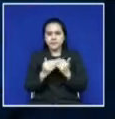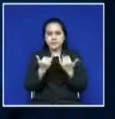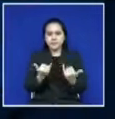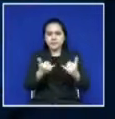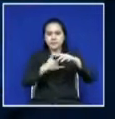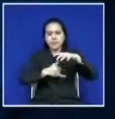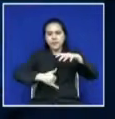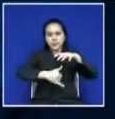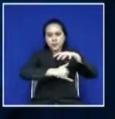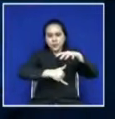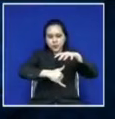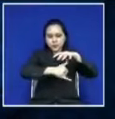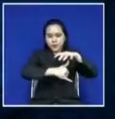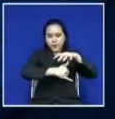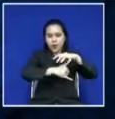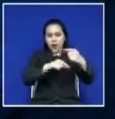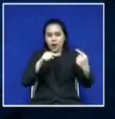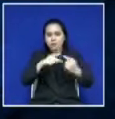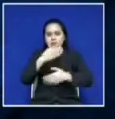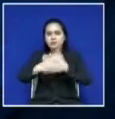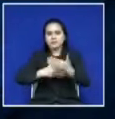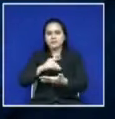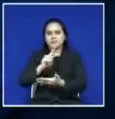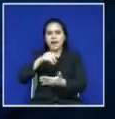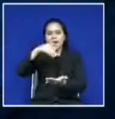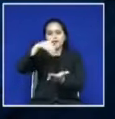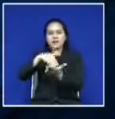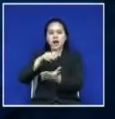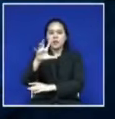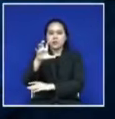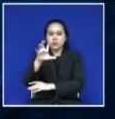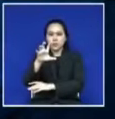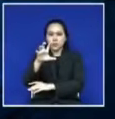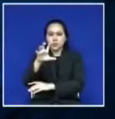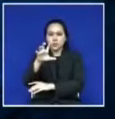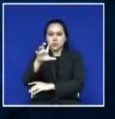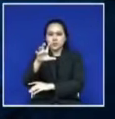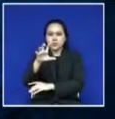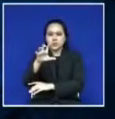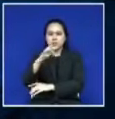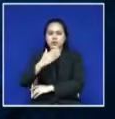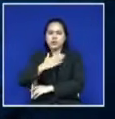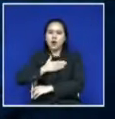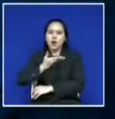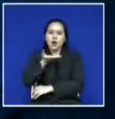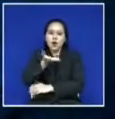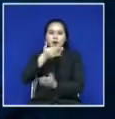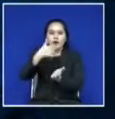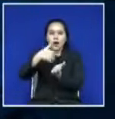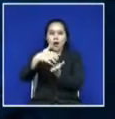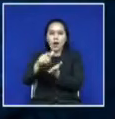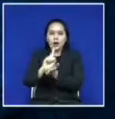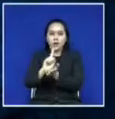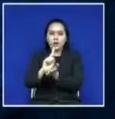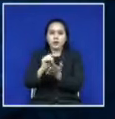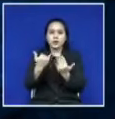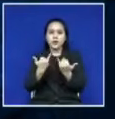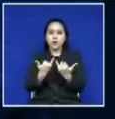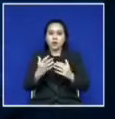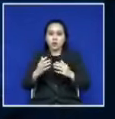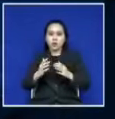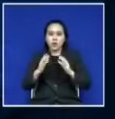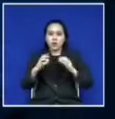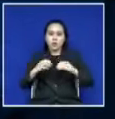ฮะในส่วนของตลาดกลางกุ้งเนี่ยตรงนี้เนี่ยผมขอกราบเรียนว่าเราได้เข้าไปดูแลนะฮะไ